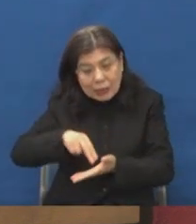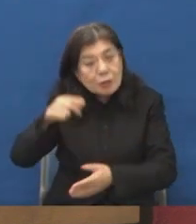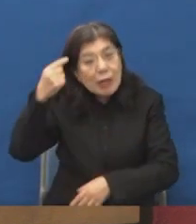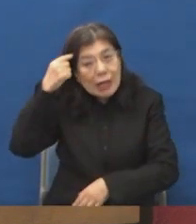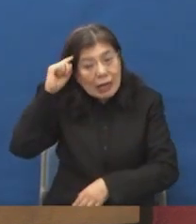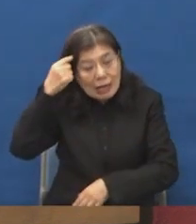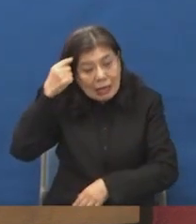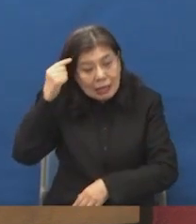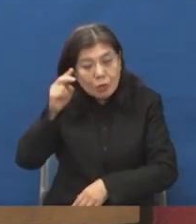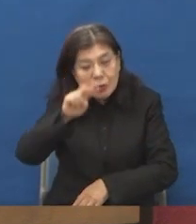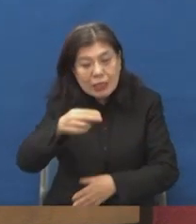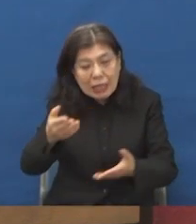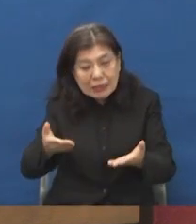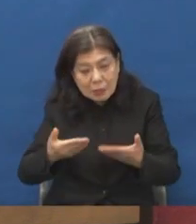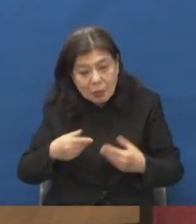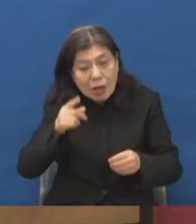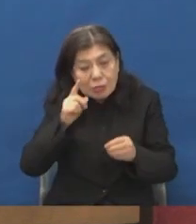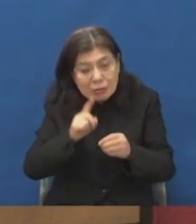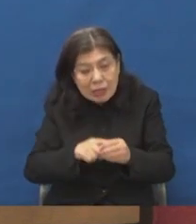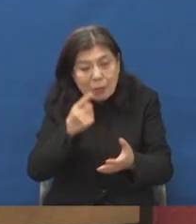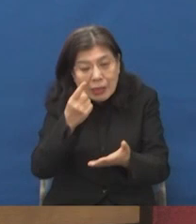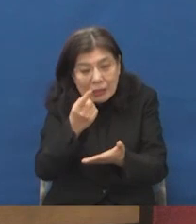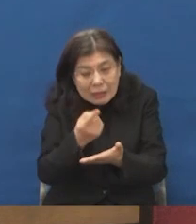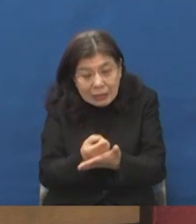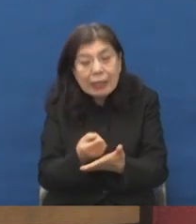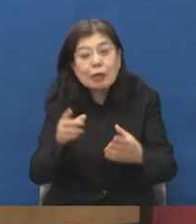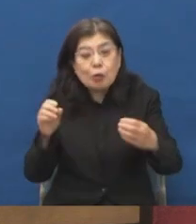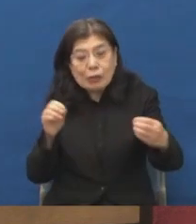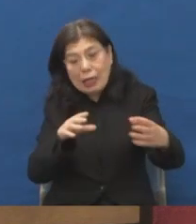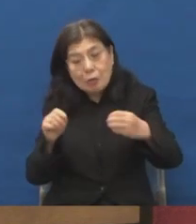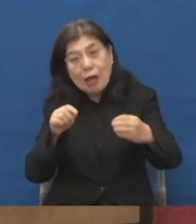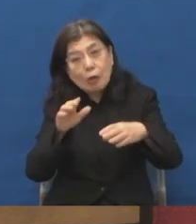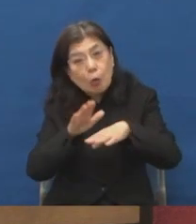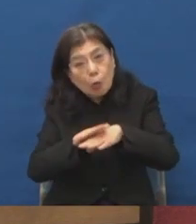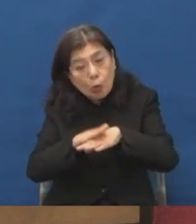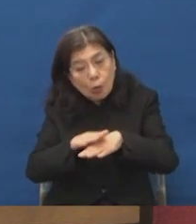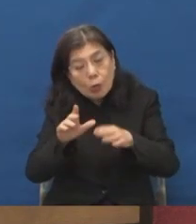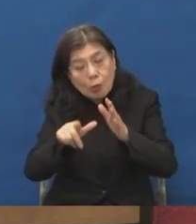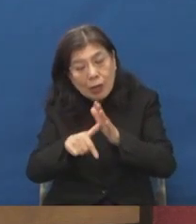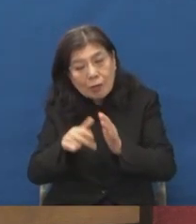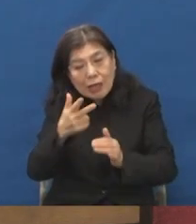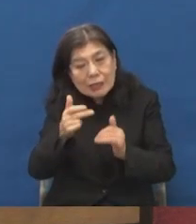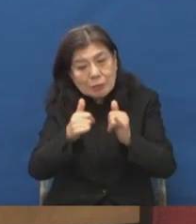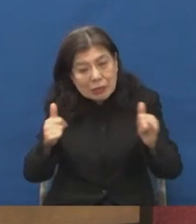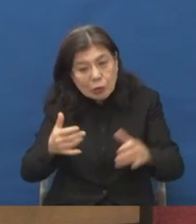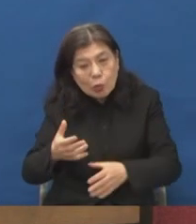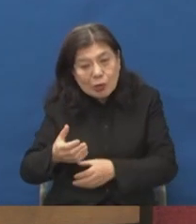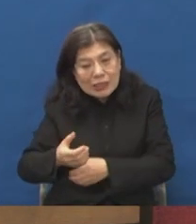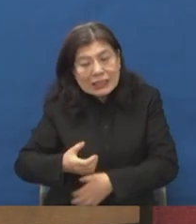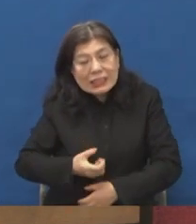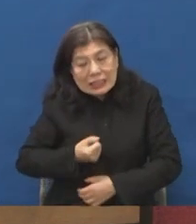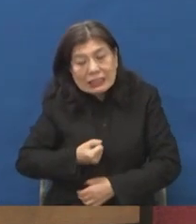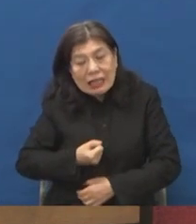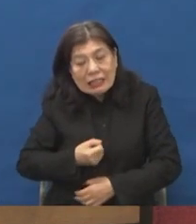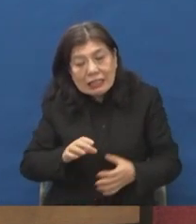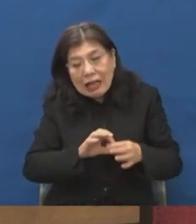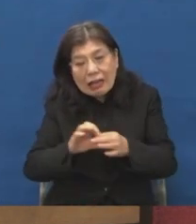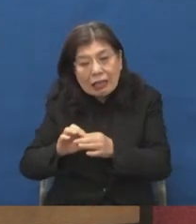理解していただくためだけの対話になっては、市民との厚い信頼関係の構築はでき